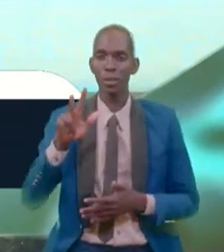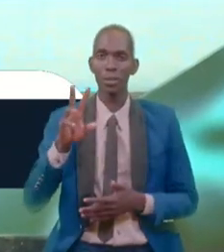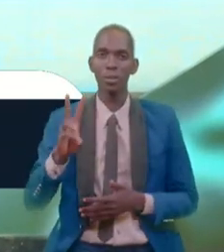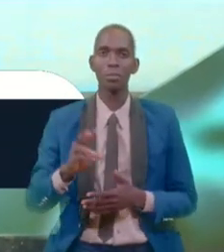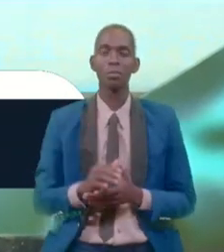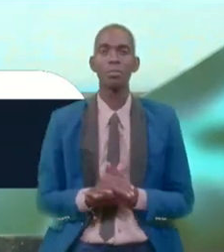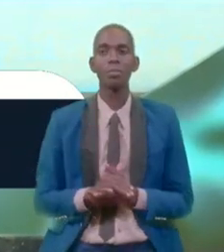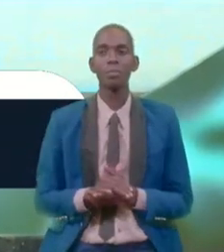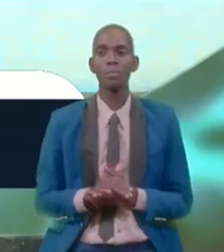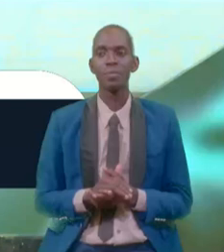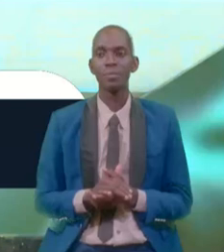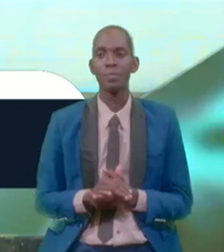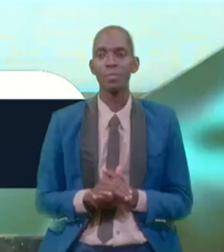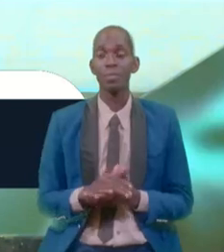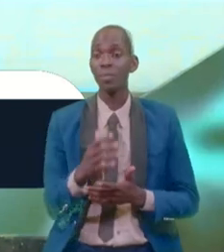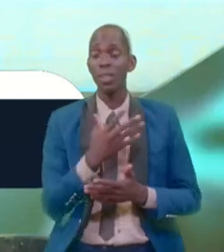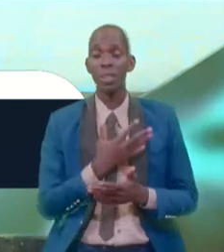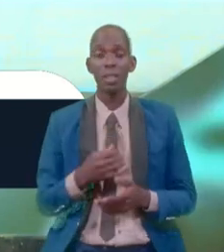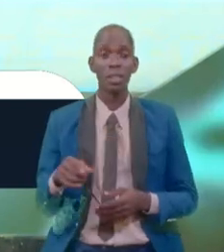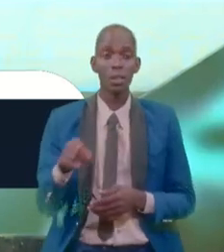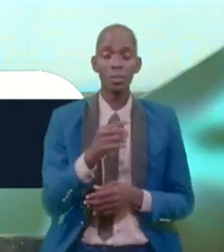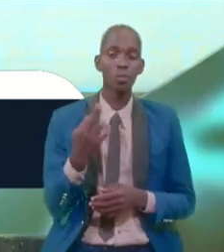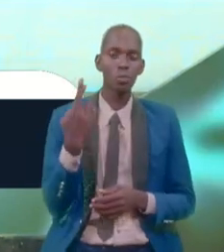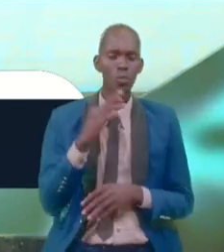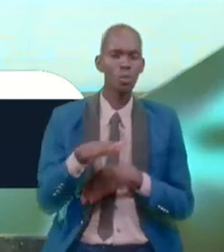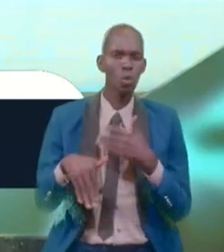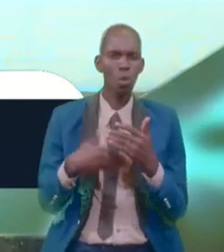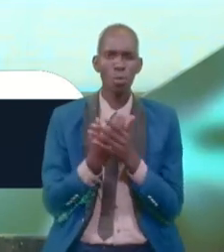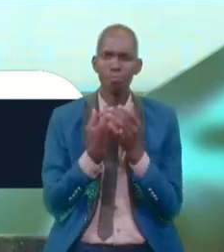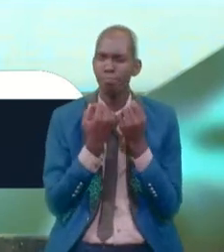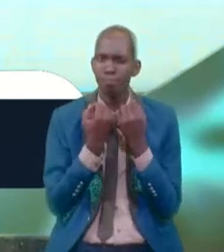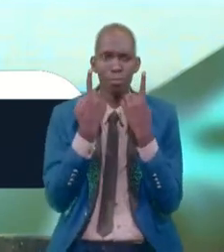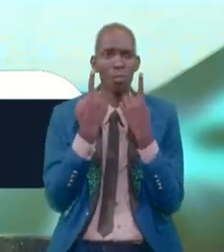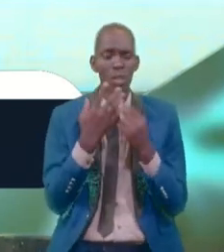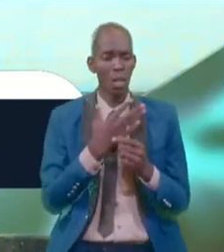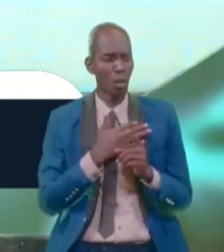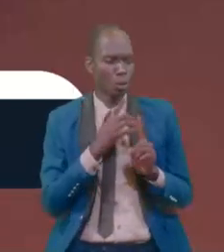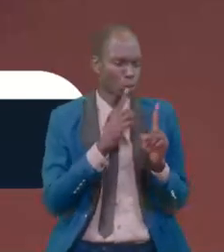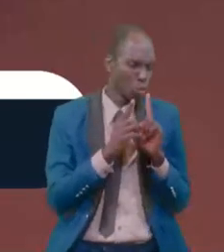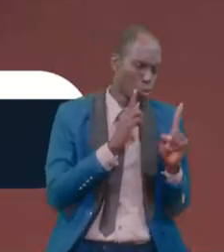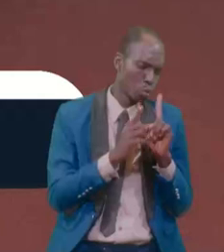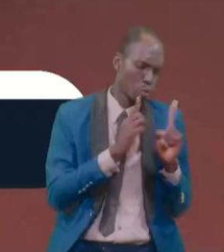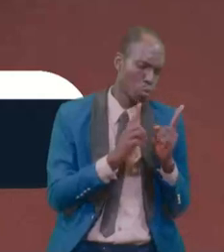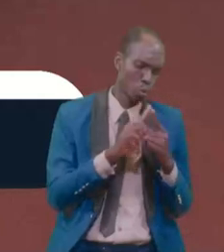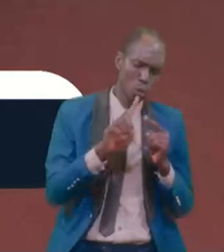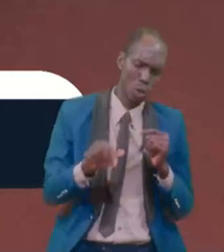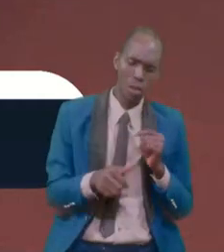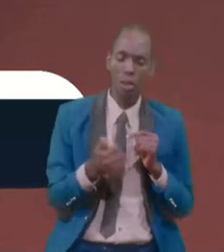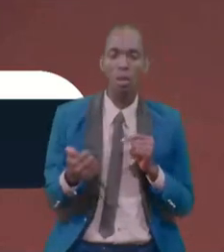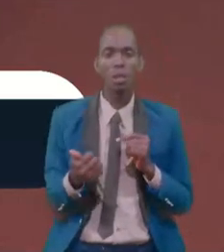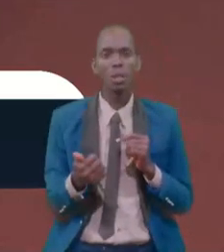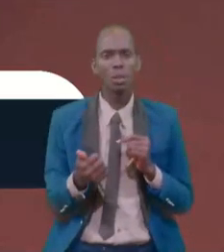Luc 4, 36. Tous furent saisis de stupeur et ils se